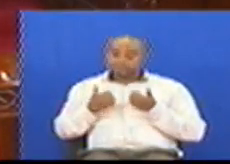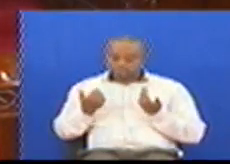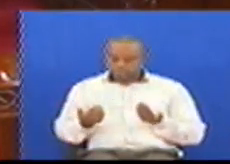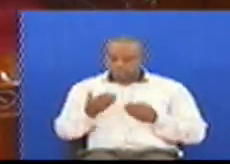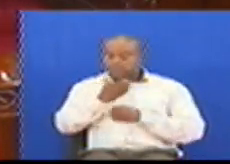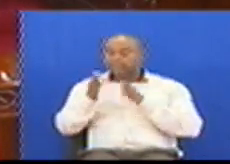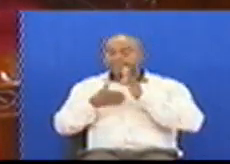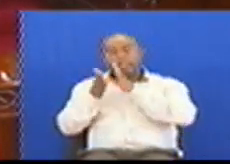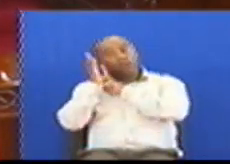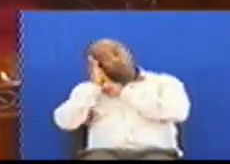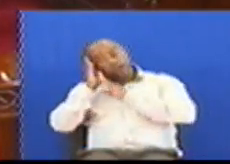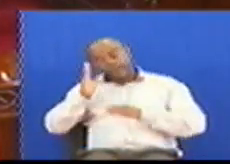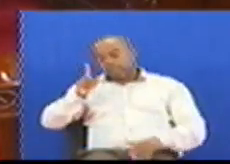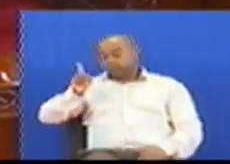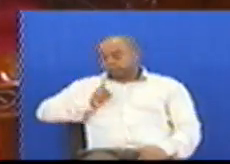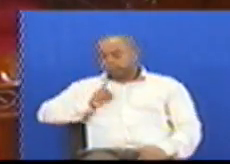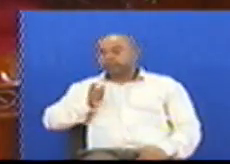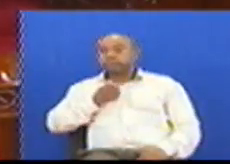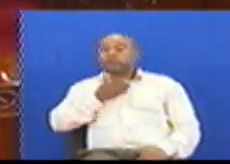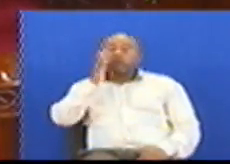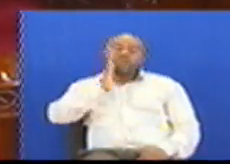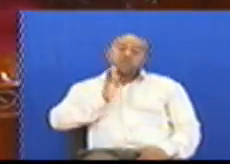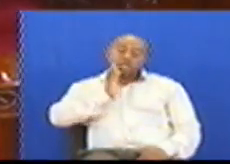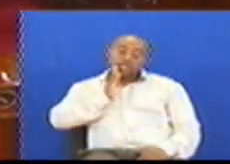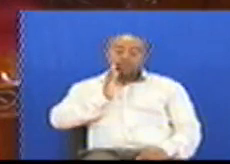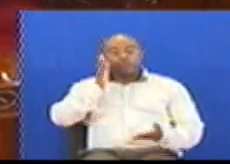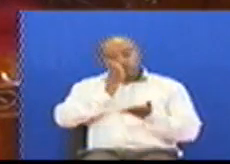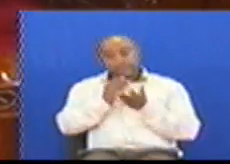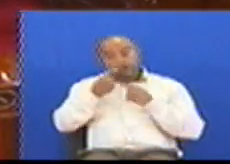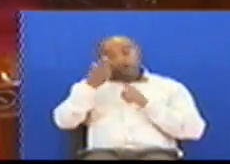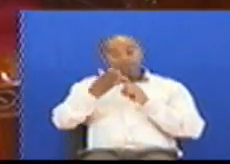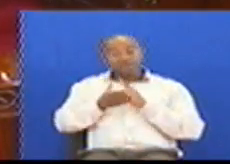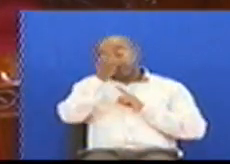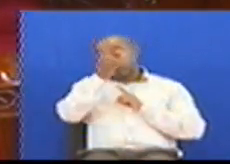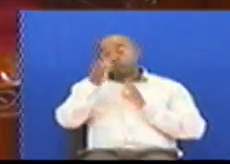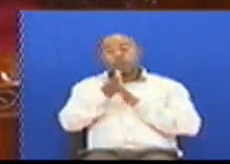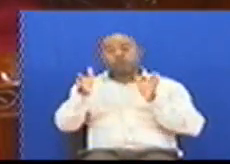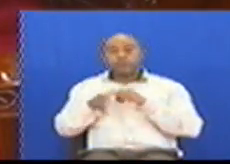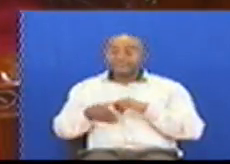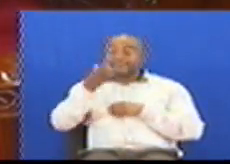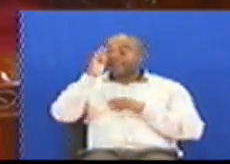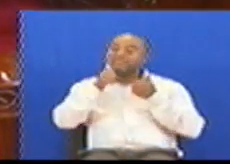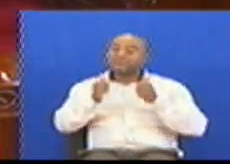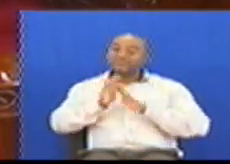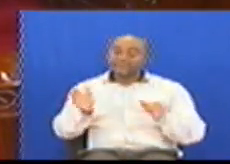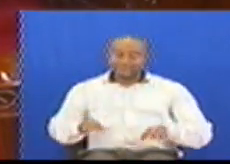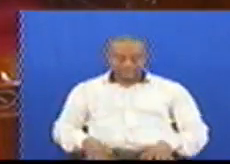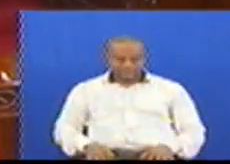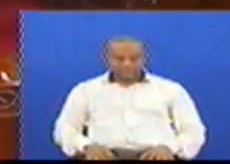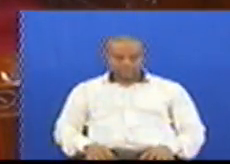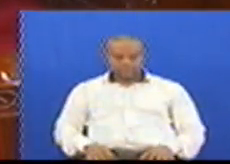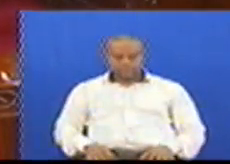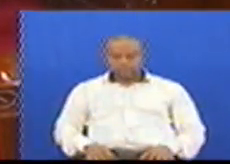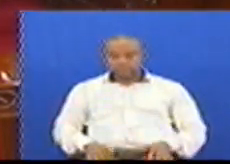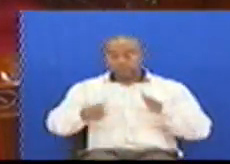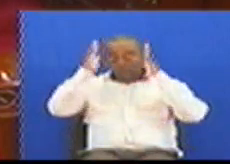pale ya wavulana na wasichana. Kwa hiyo tumefanikiwa kwa kiwango kikubwa sana sana. Mheshimiwa naibu spika,